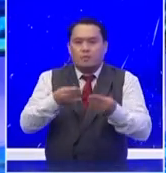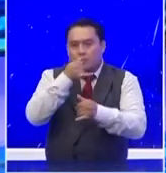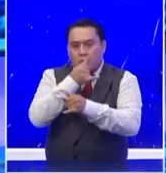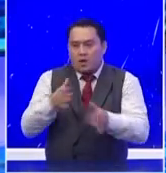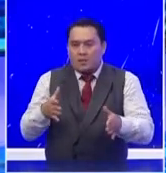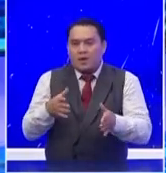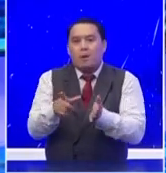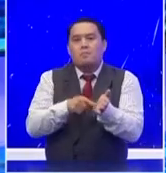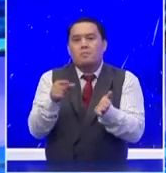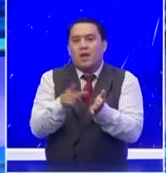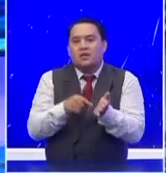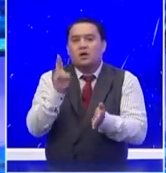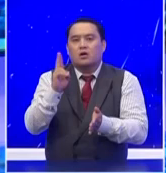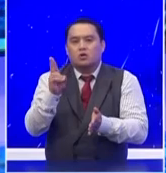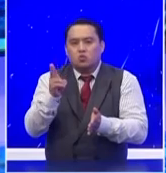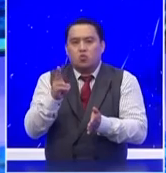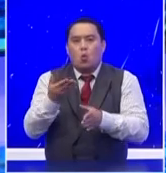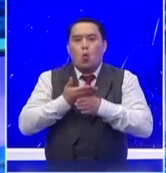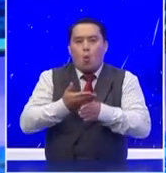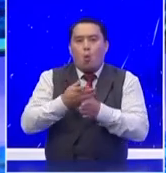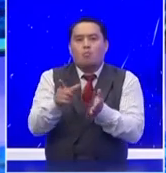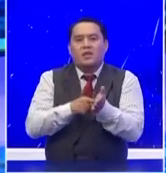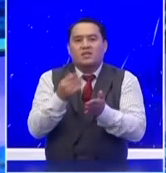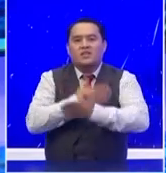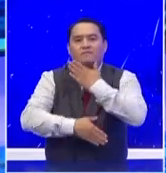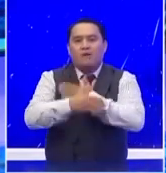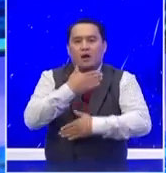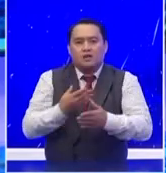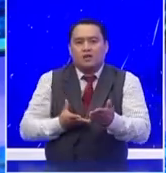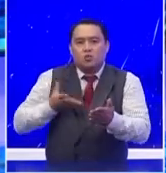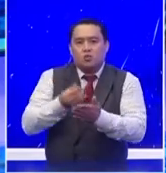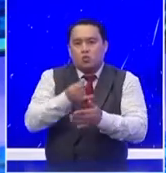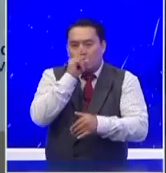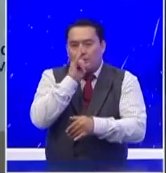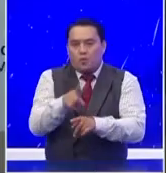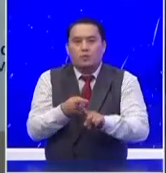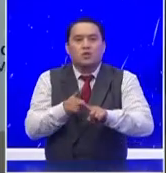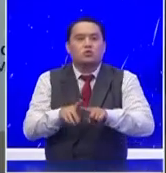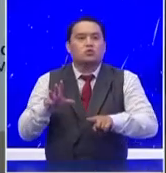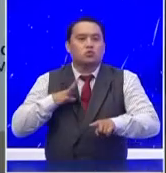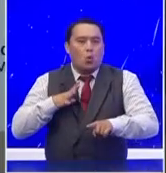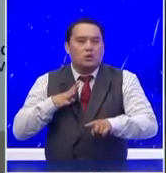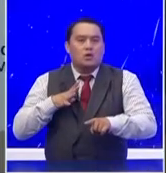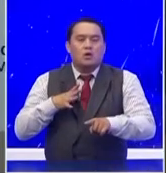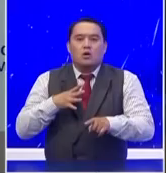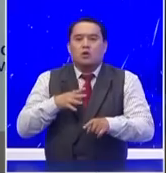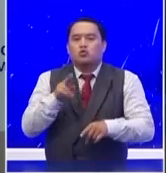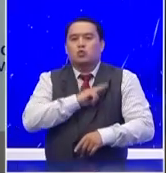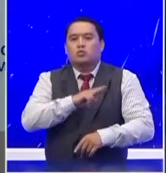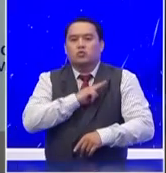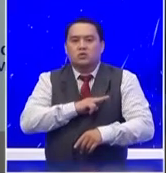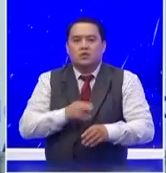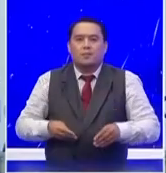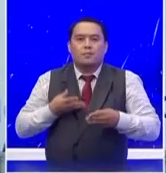Сондай-ақ зейнеткерлер мен атаулы әлеуметтік көмек алатындар да үміт арта алмайды. Яғни 42500 теңге бейресми жұмыс істеп